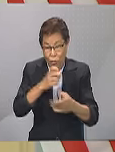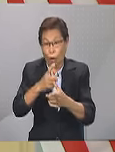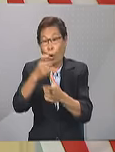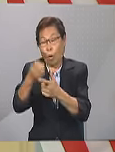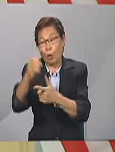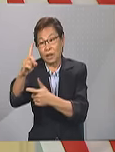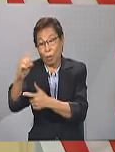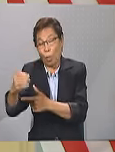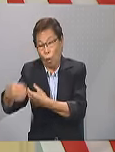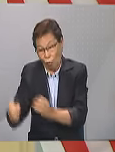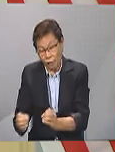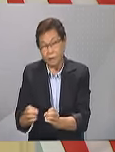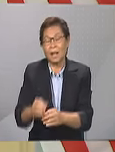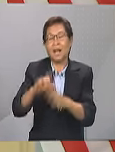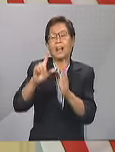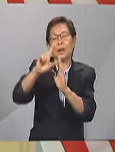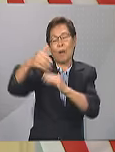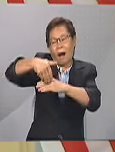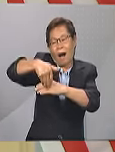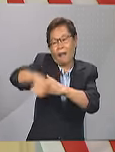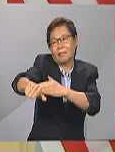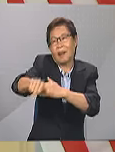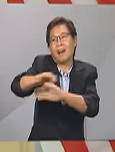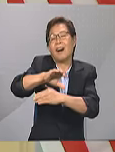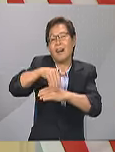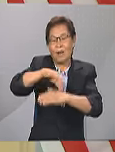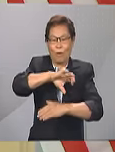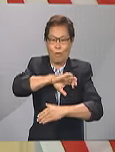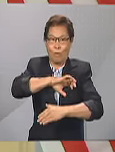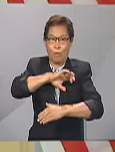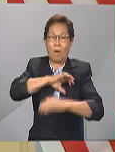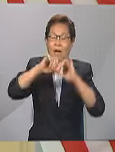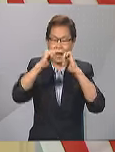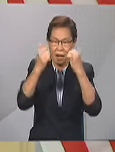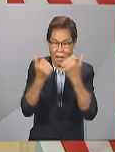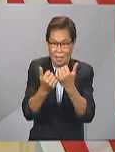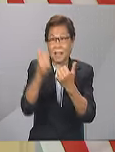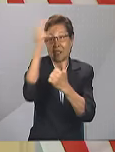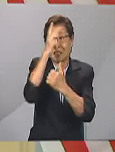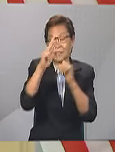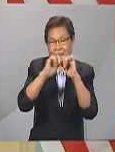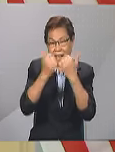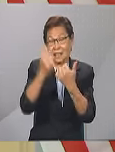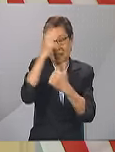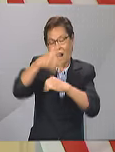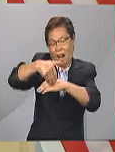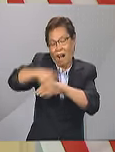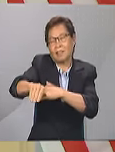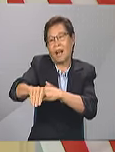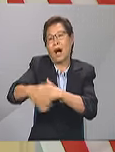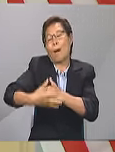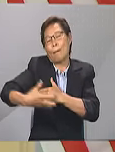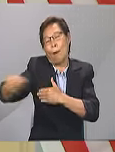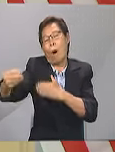kemudiannya akan diantar ke rumah masing-masing oleh ejki kerajaan termasuk